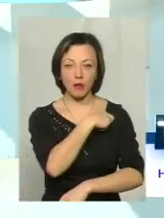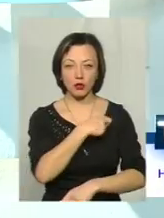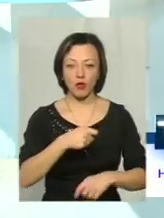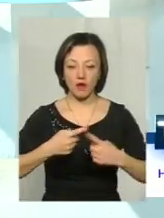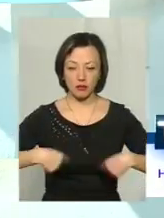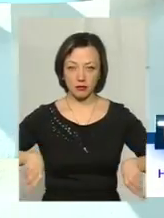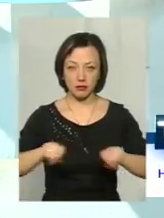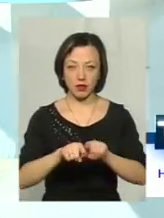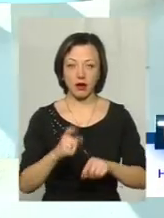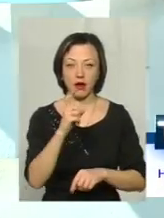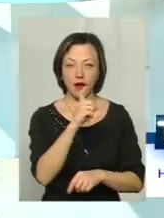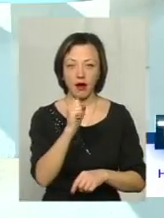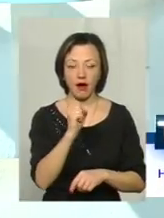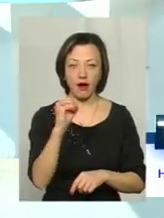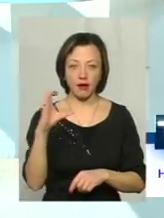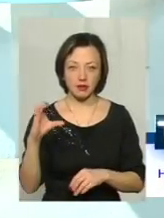яку